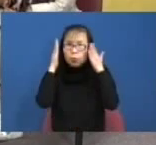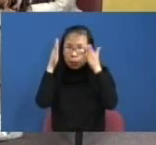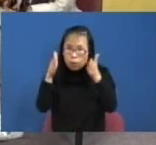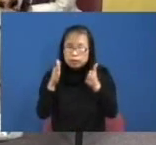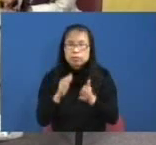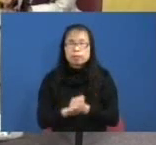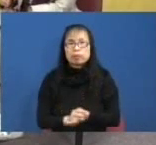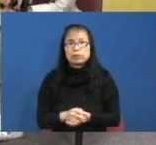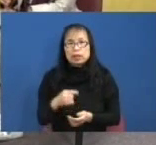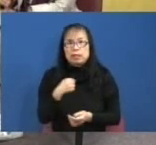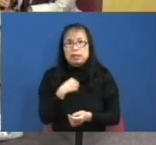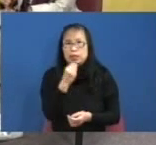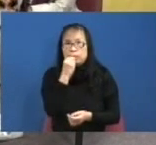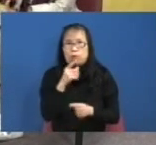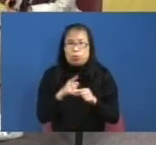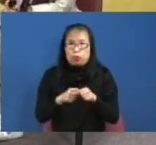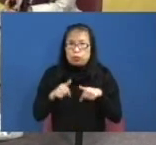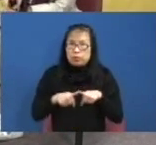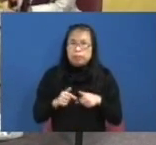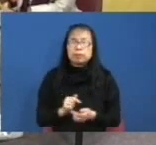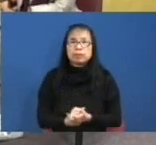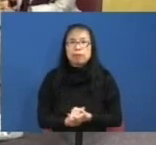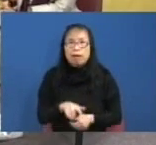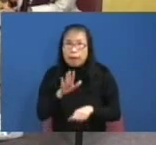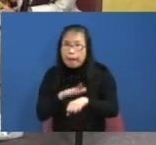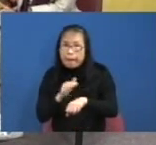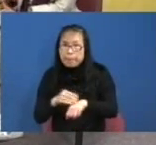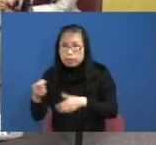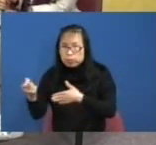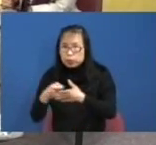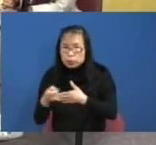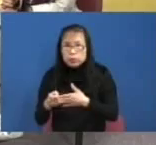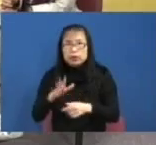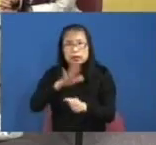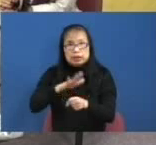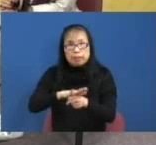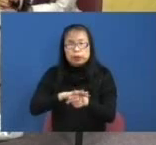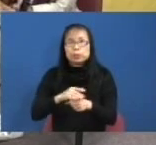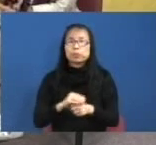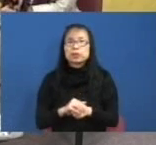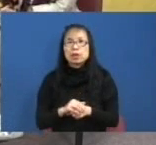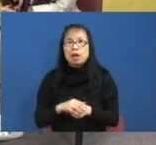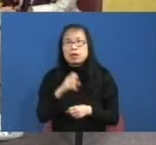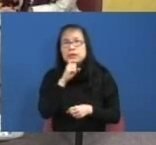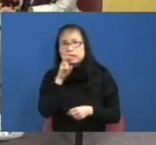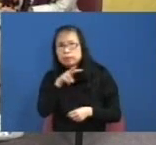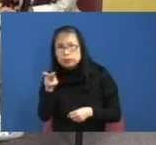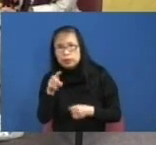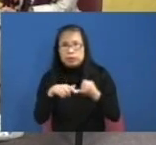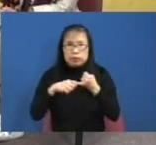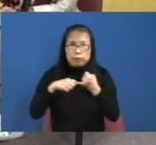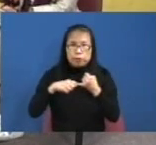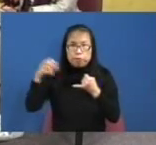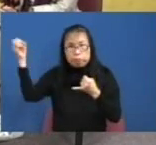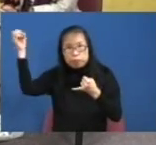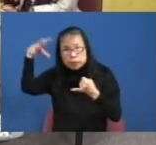咁食安中心，你覺得今次即係譬如話啱啱最近就住日本，琴日亦都有啲驗到一啲初步有啲輻射